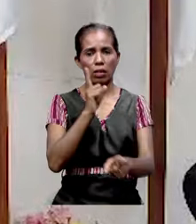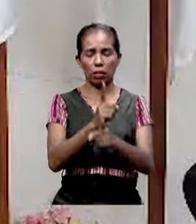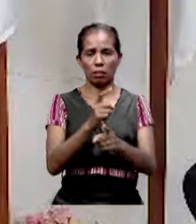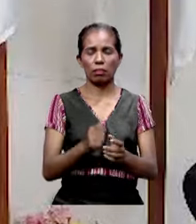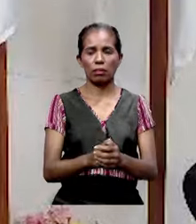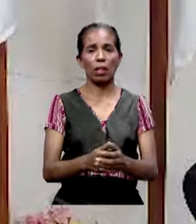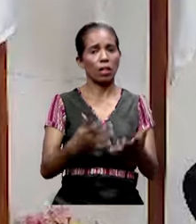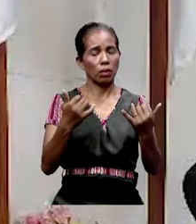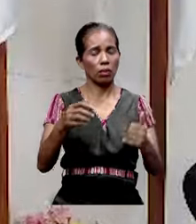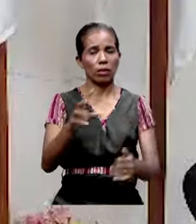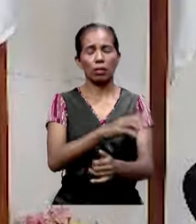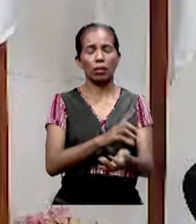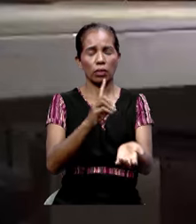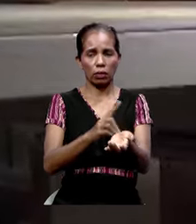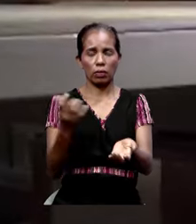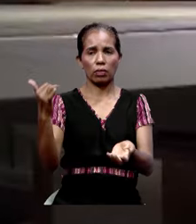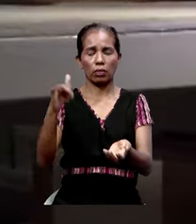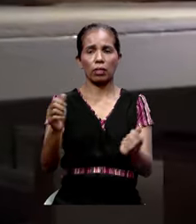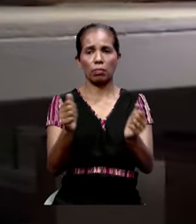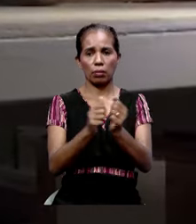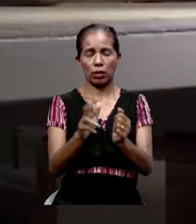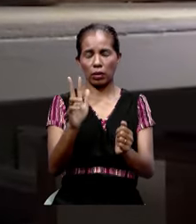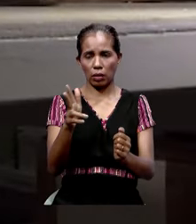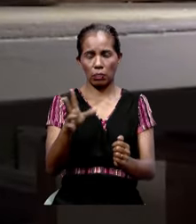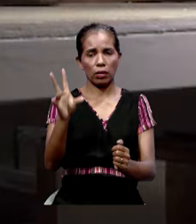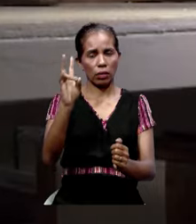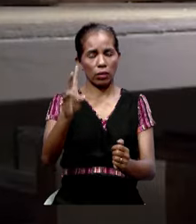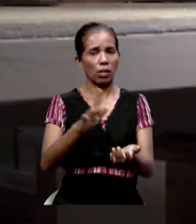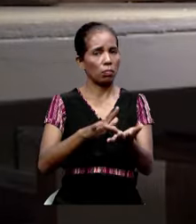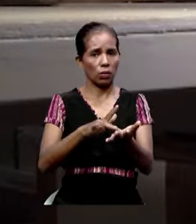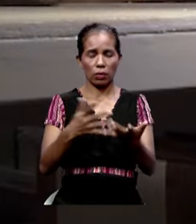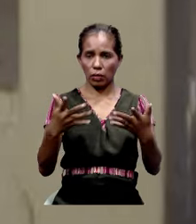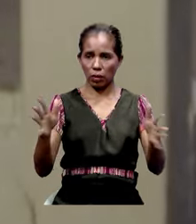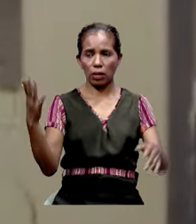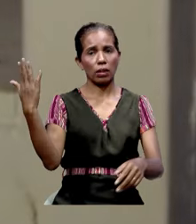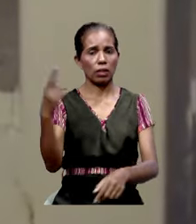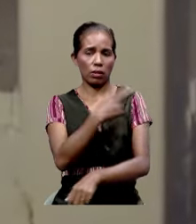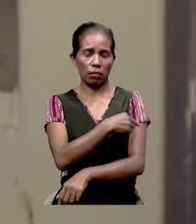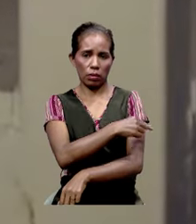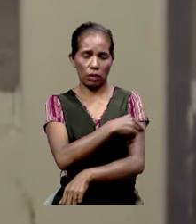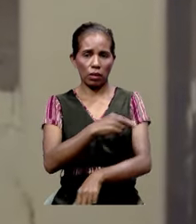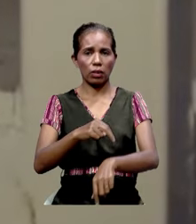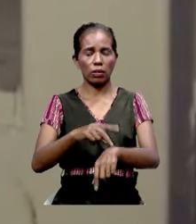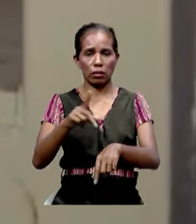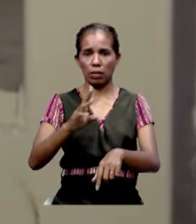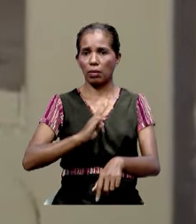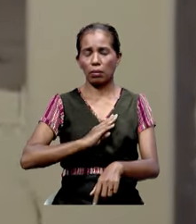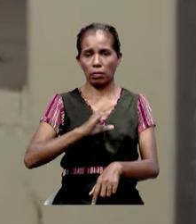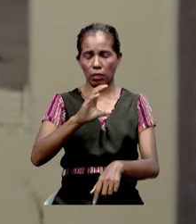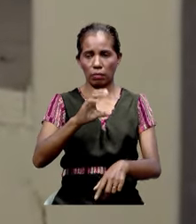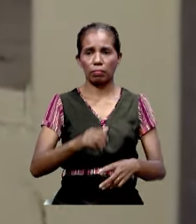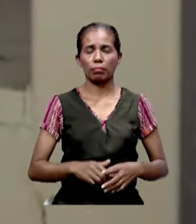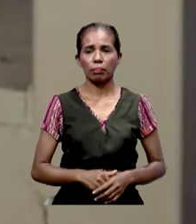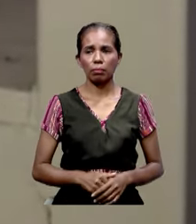hatutan dadaung ne medikamentus item tolonulu resin hitu make stock out di Hospital Regional Eduardo Ximenes Baucau. Nah,